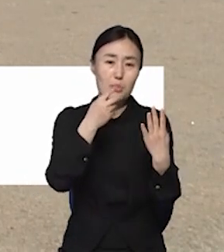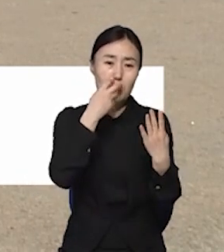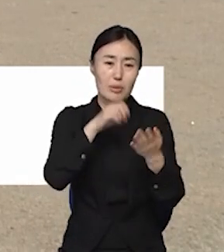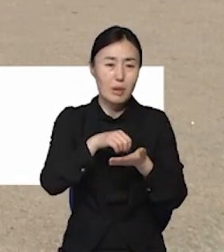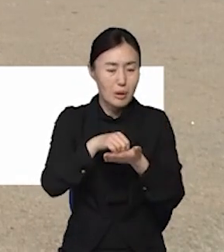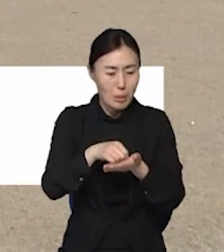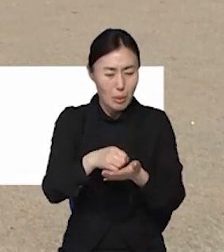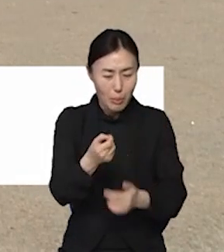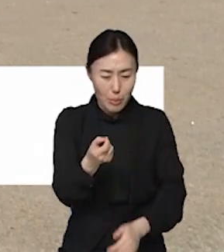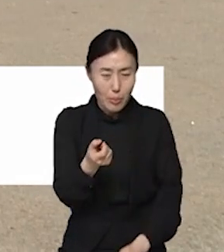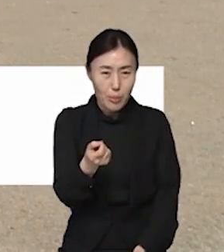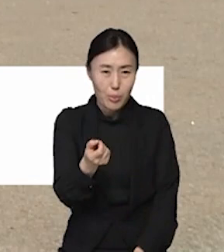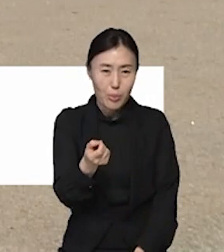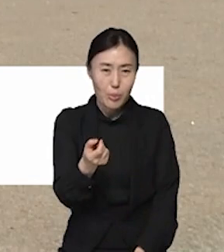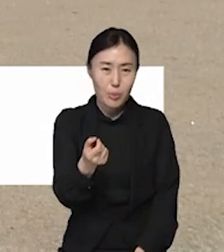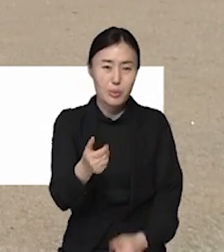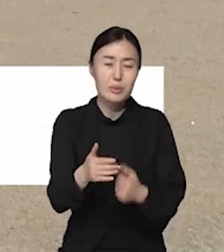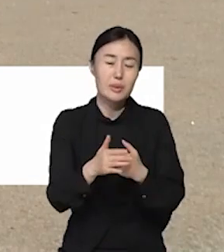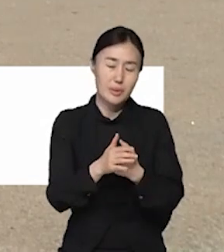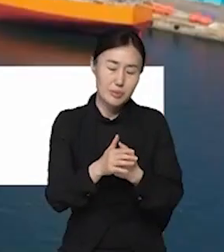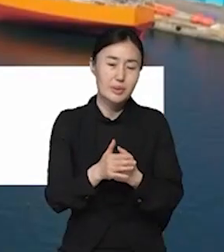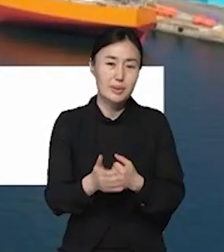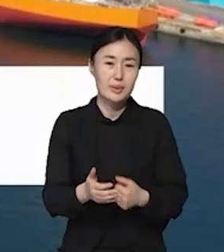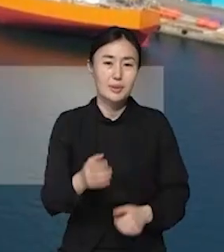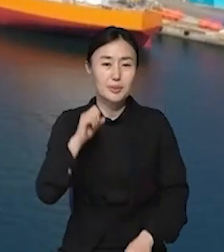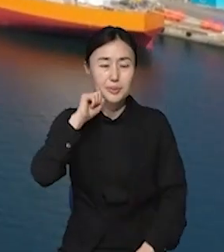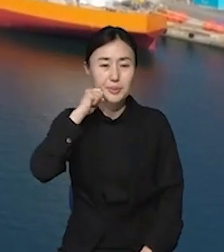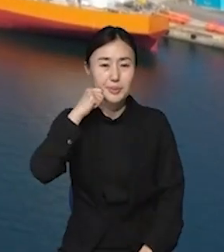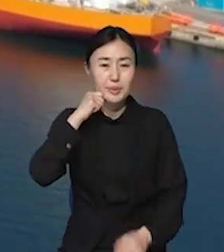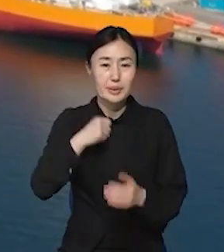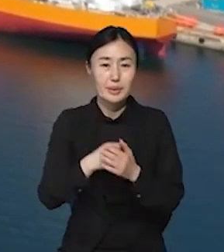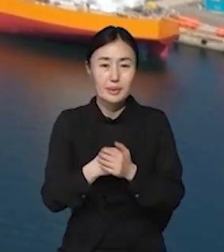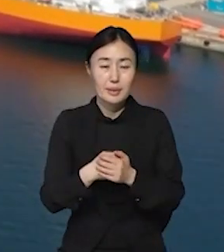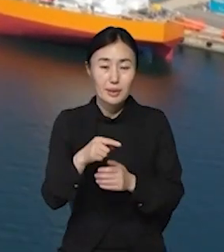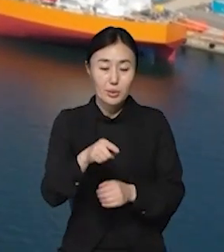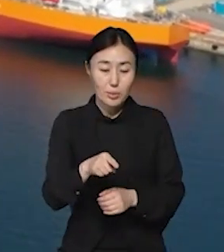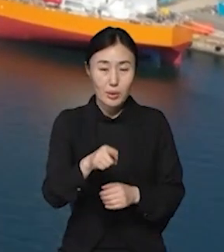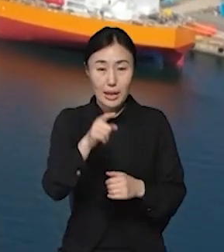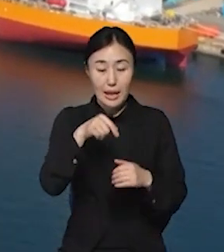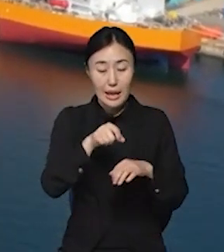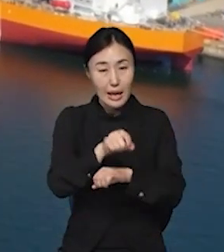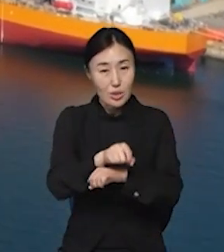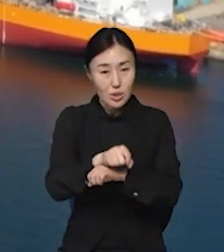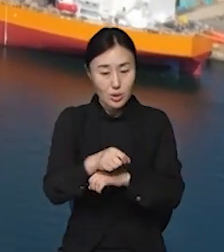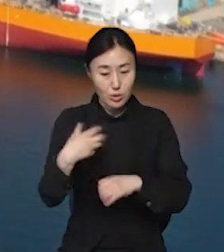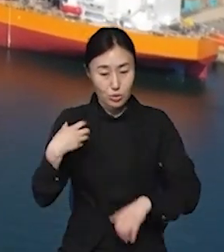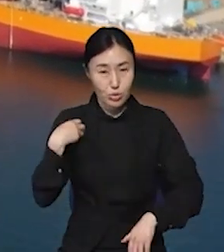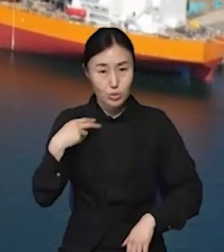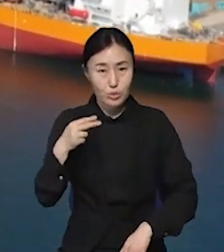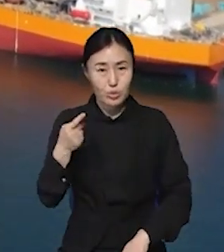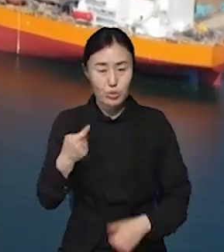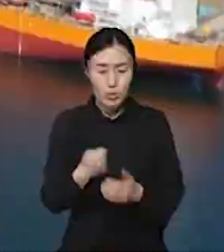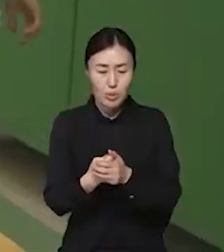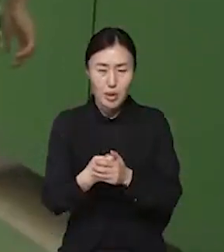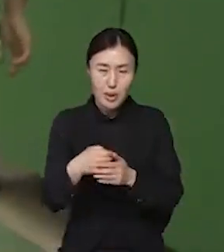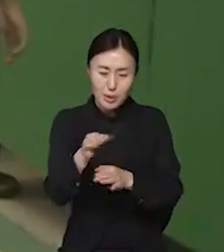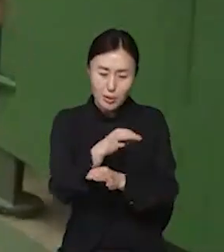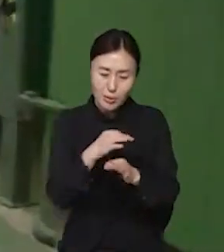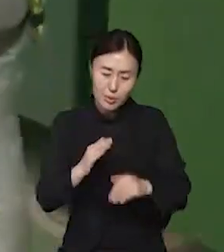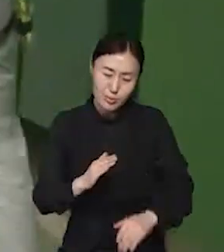가입하는 숫자가 극히 적기 때문에 그렇습니다. 행정당국도 호황 국면이 상당 기간 이어질 것으로